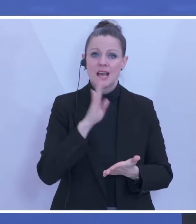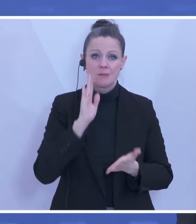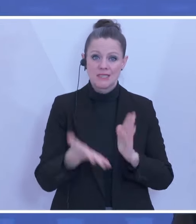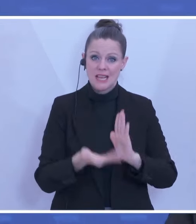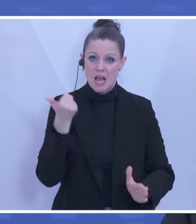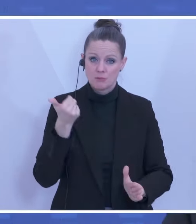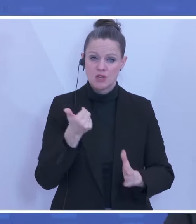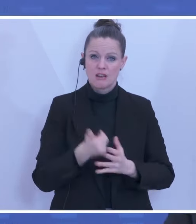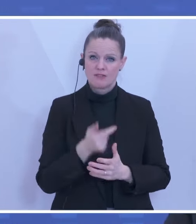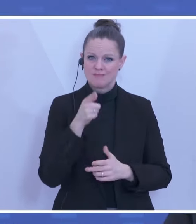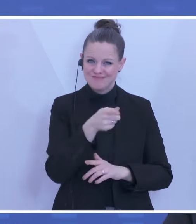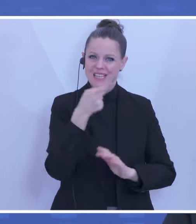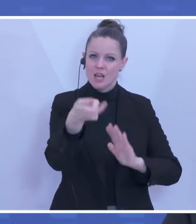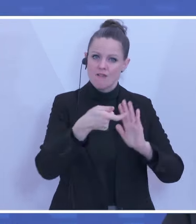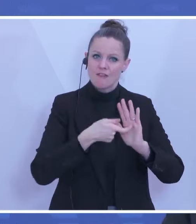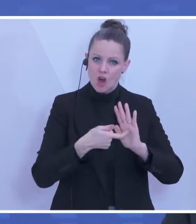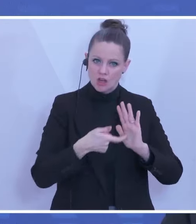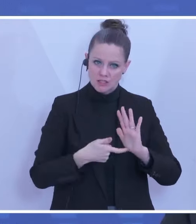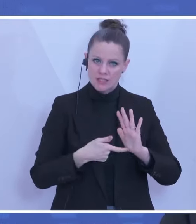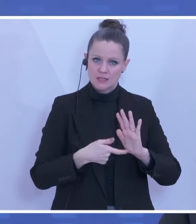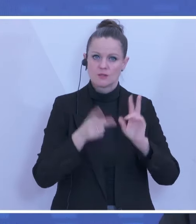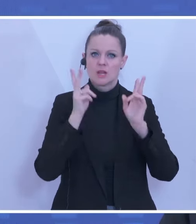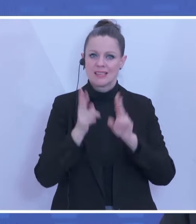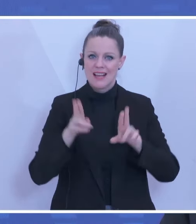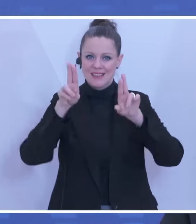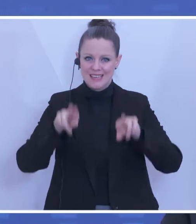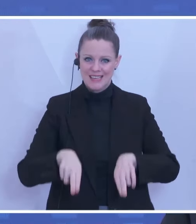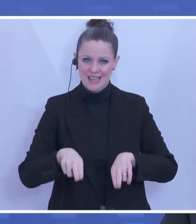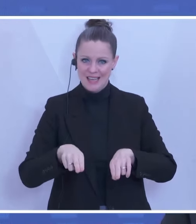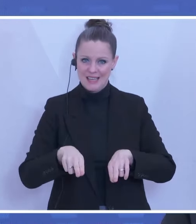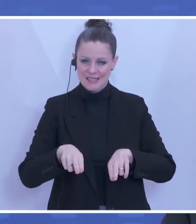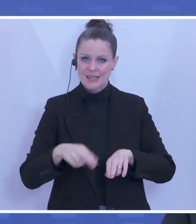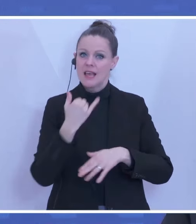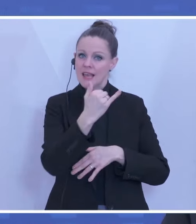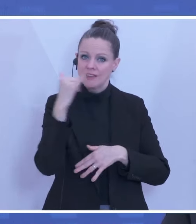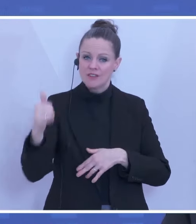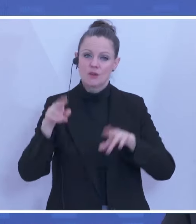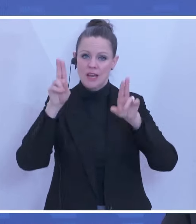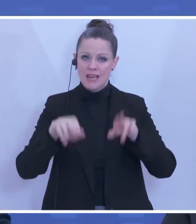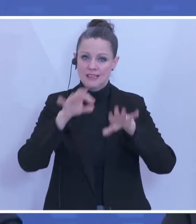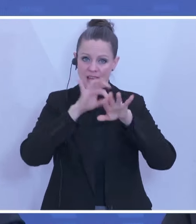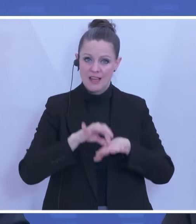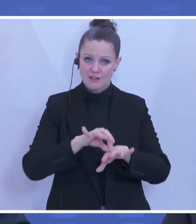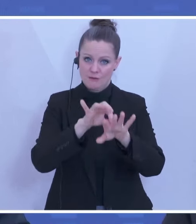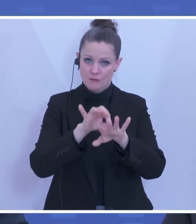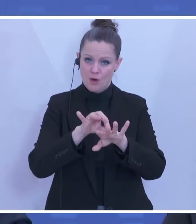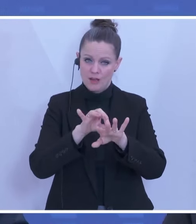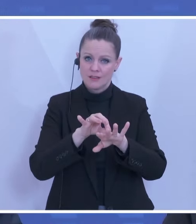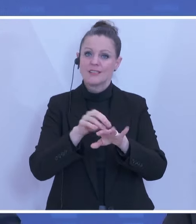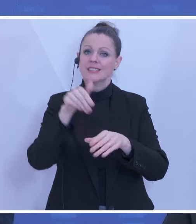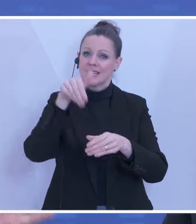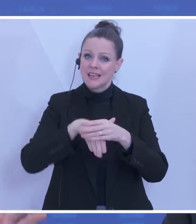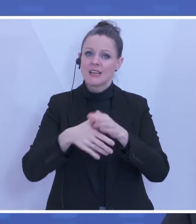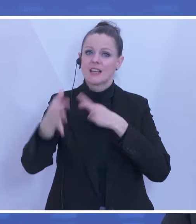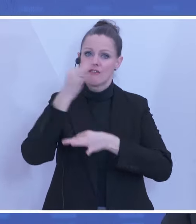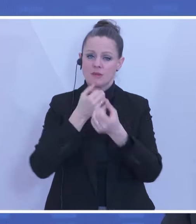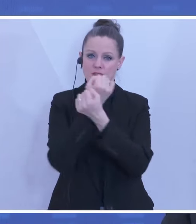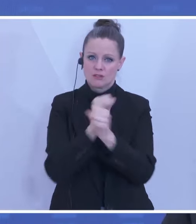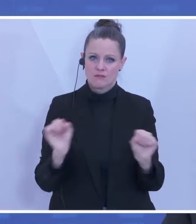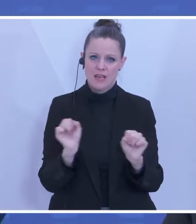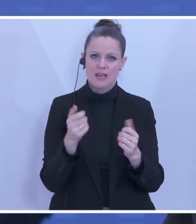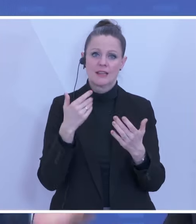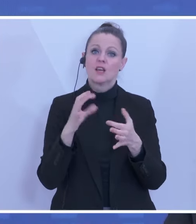war ja die Voraussetzung für die Einführung des Rechts, auch das individuelle Recht auf Informationsfreiheit. Das sind die